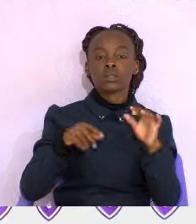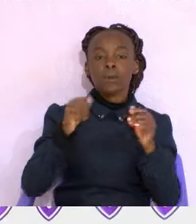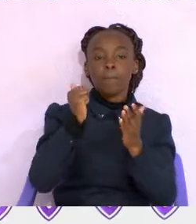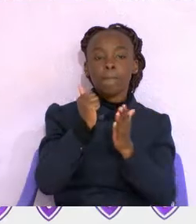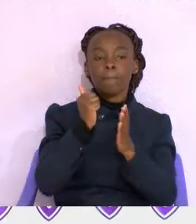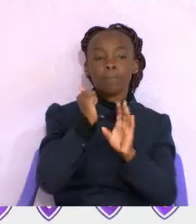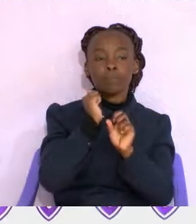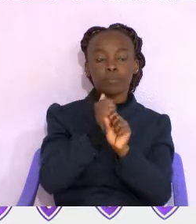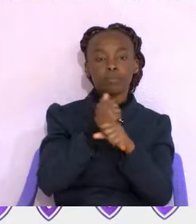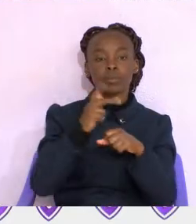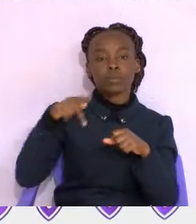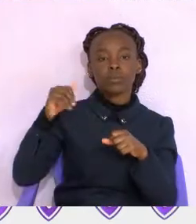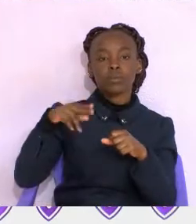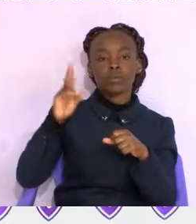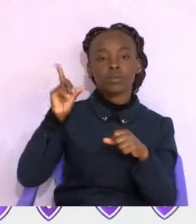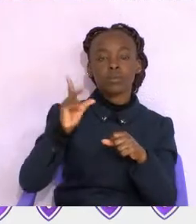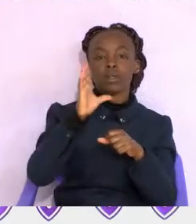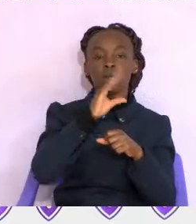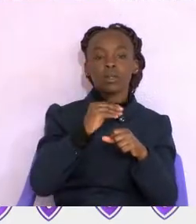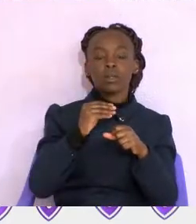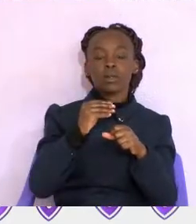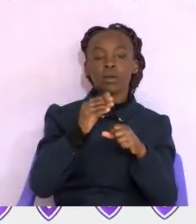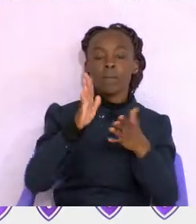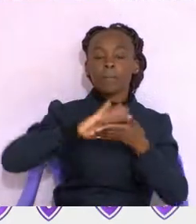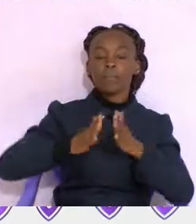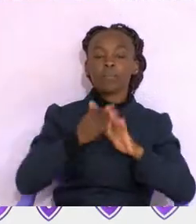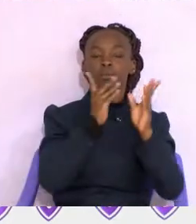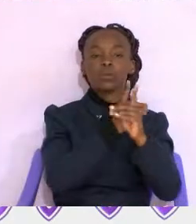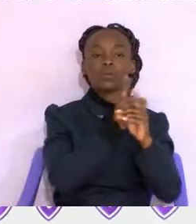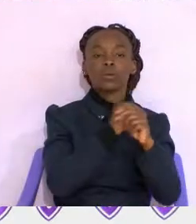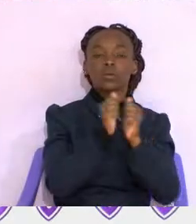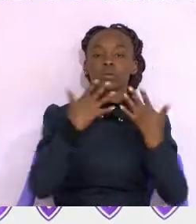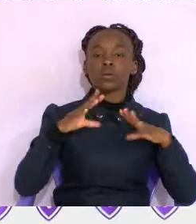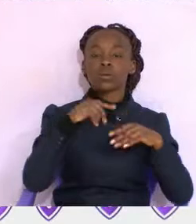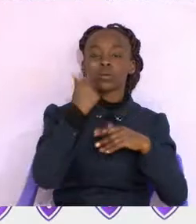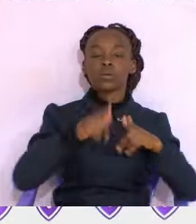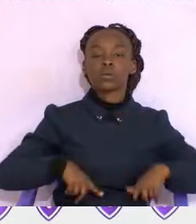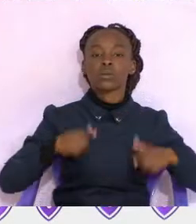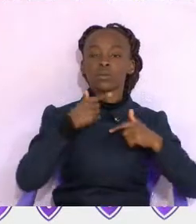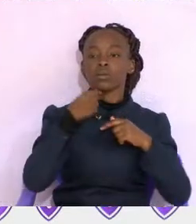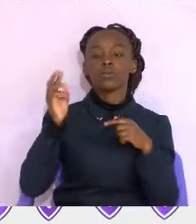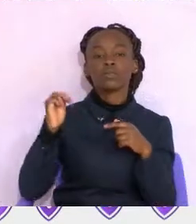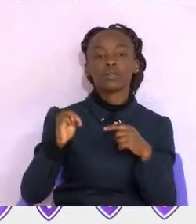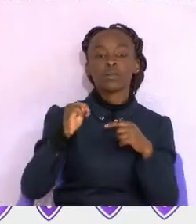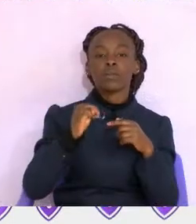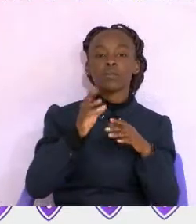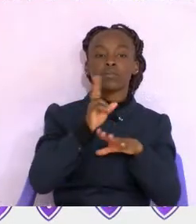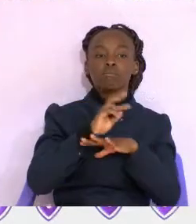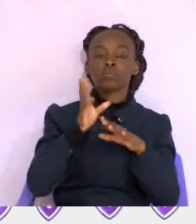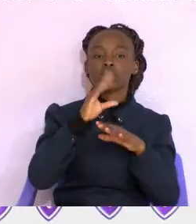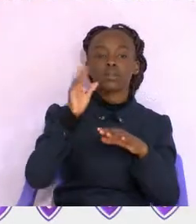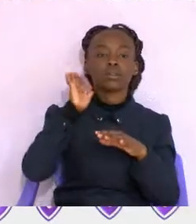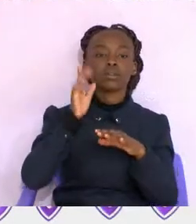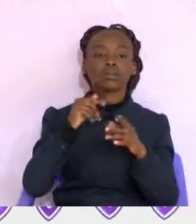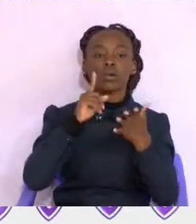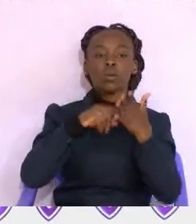Paulo awe tofauti katikati ya watu waliokuwa naishi na wao. Je, mtazamaji, msikilizaji, ni nini